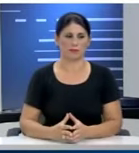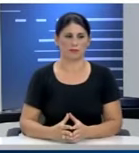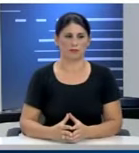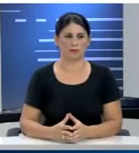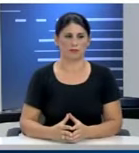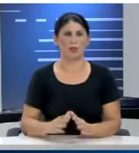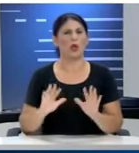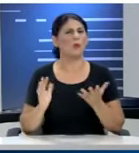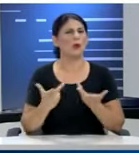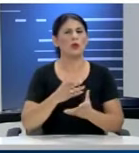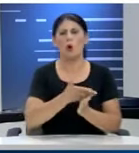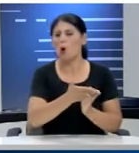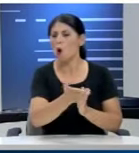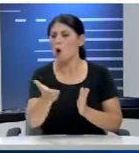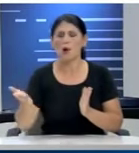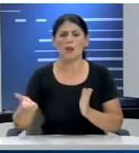Πώς τα βαφτίσατε όλα αυτά?